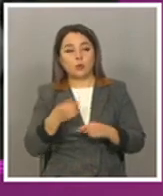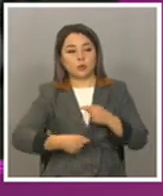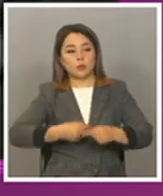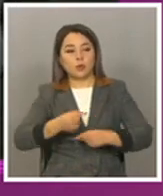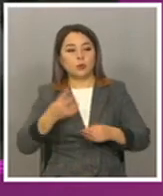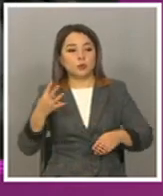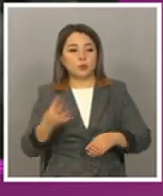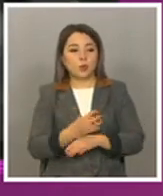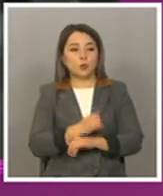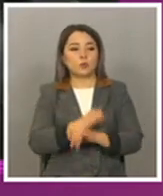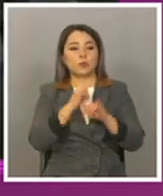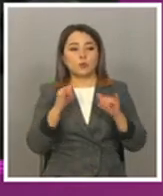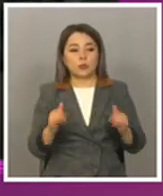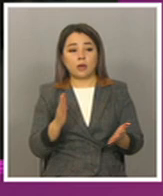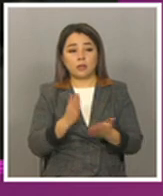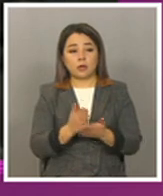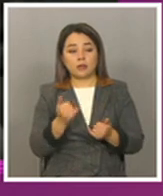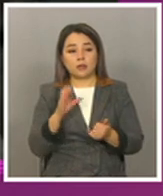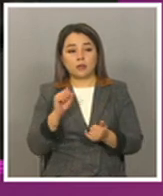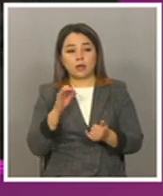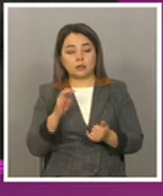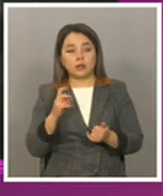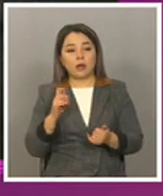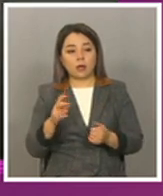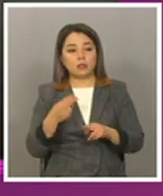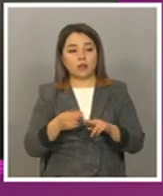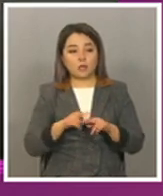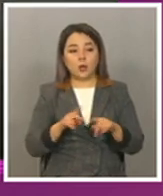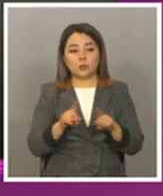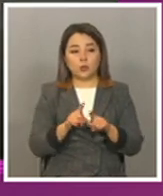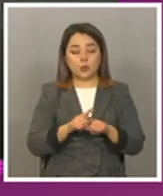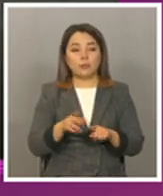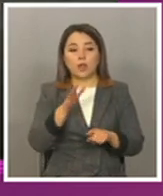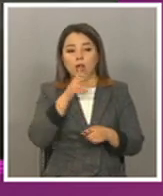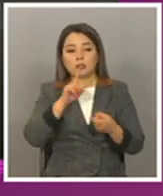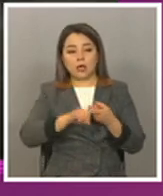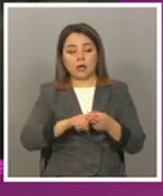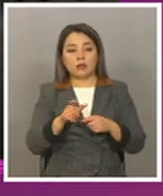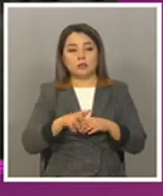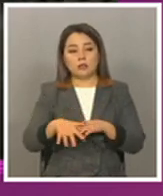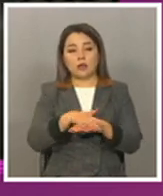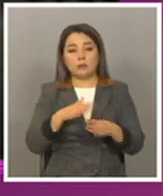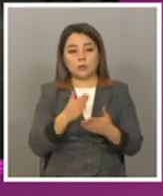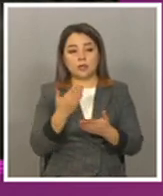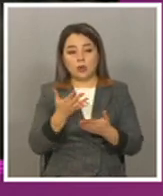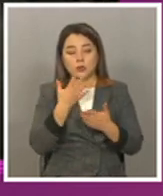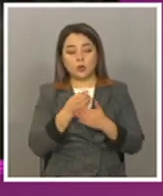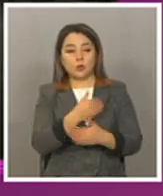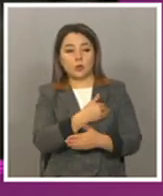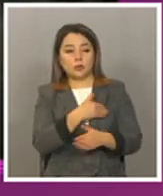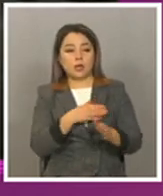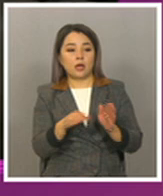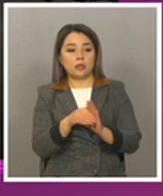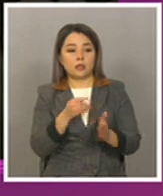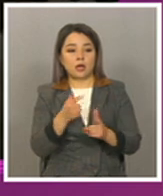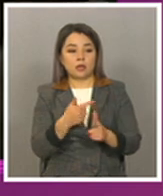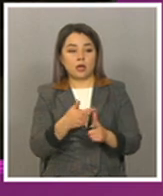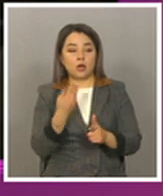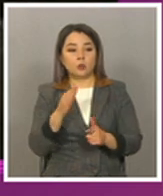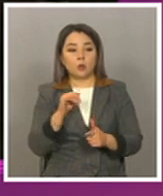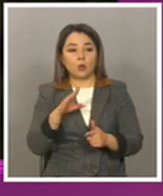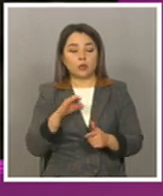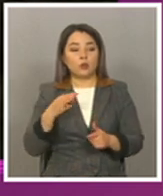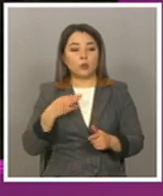есеге ұлғайтты. Сайын ханның бұл алпауыт мемлекетін замандастары, ұлыстың негізін қалаушының атымен Жошы